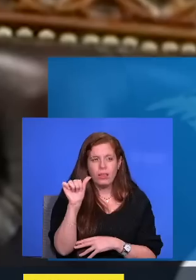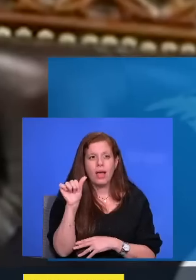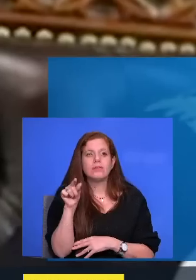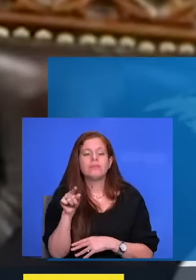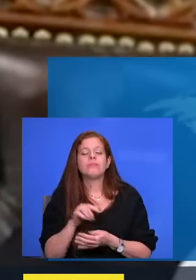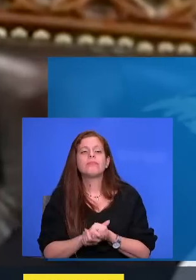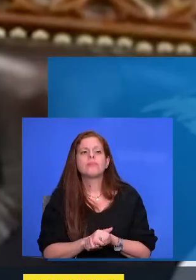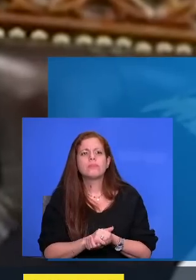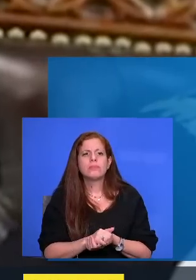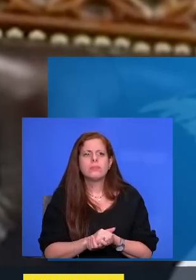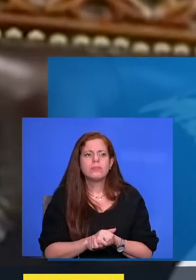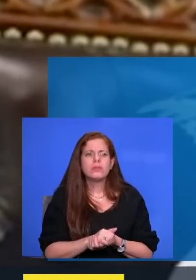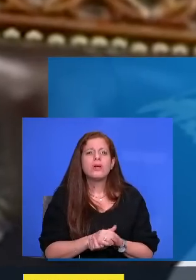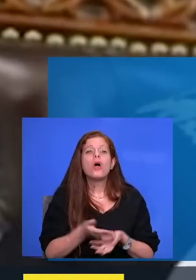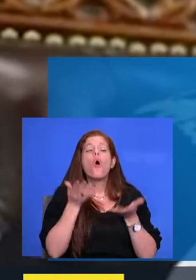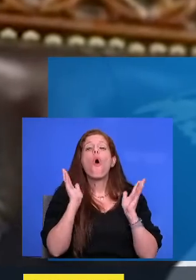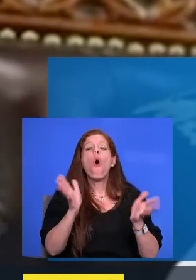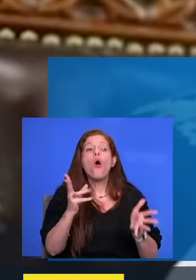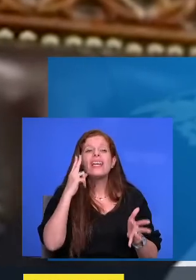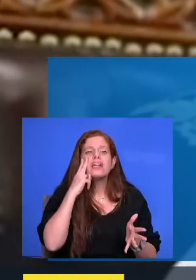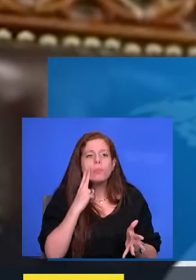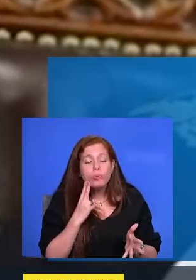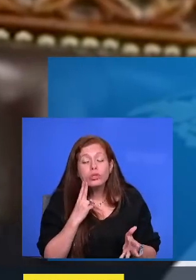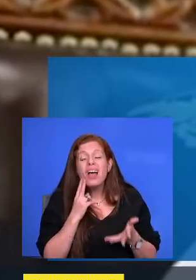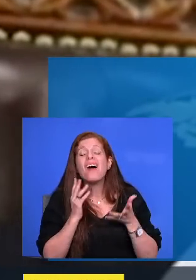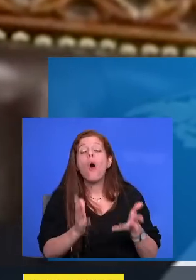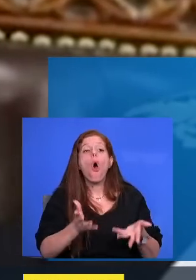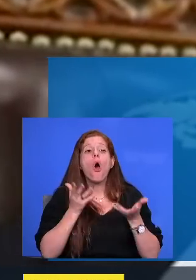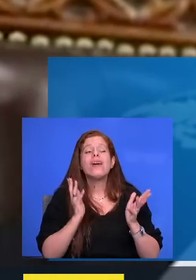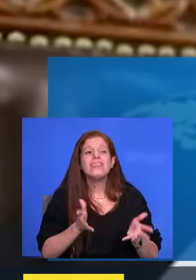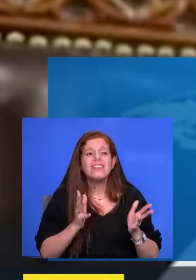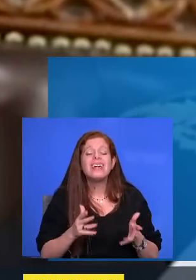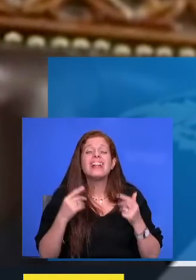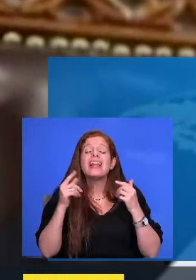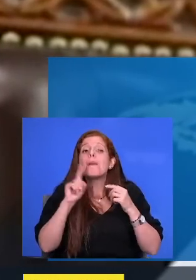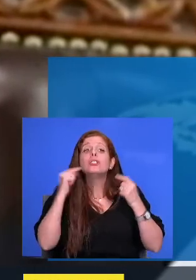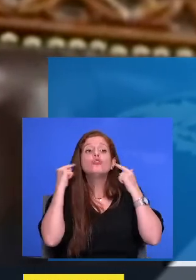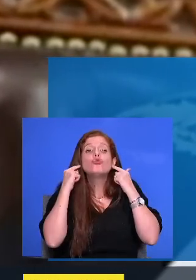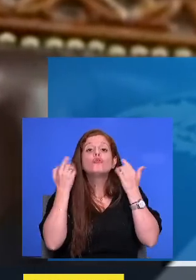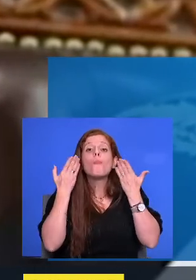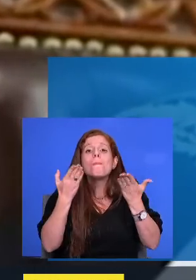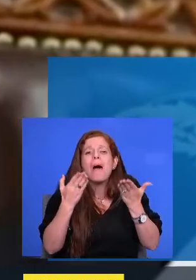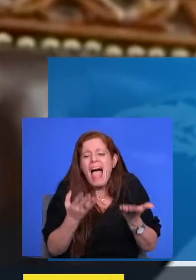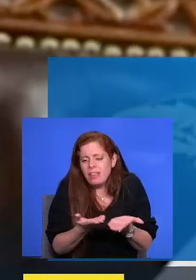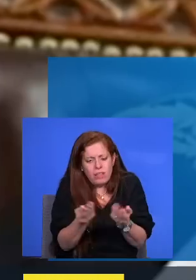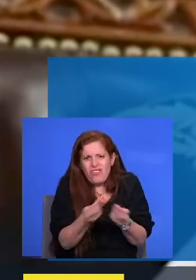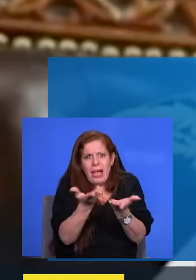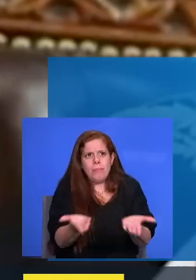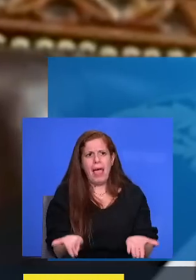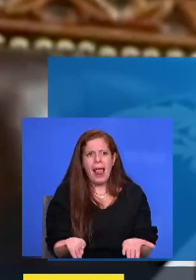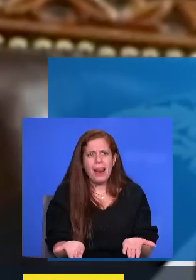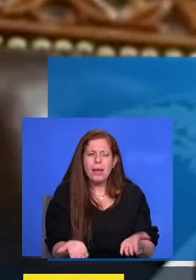החרדים. אוי לה לאותה בושה, אוי לה לאותה חרפה. אוי לאוזניים ששמעות את הדברים האלה. ממנים